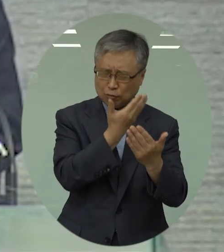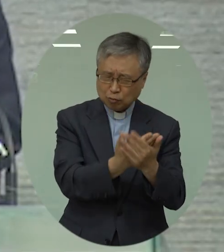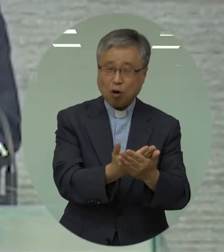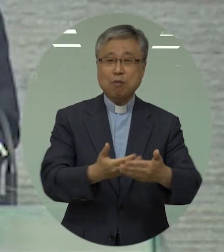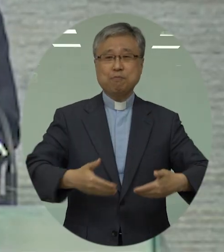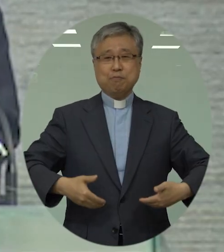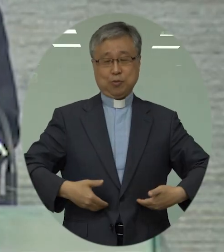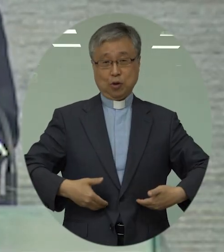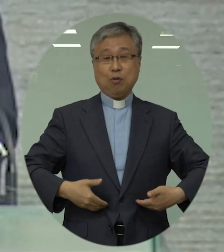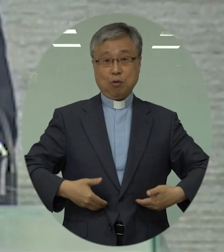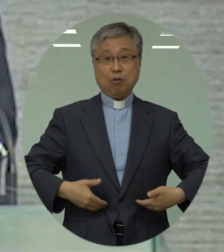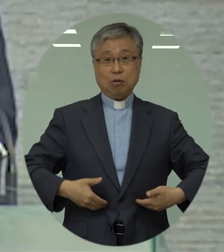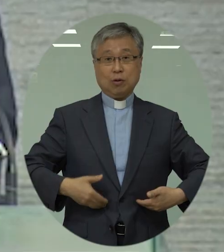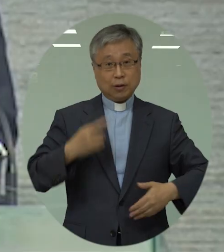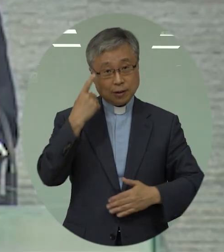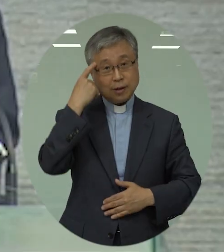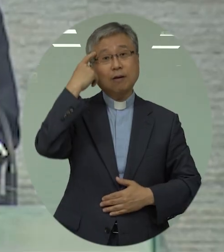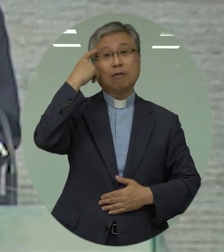필요성 앞에